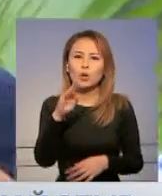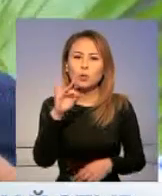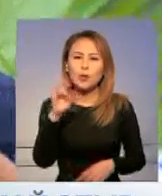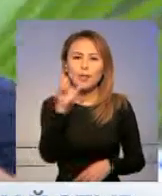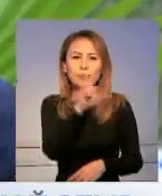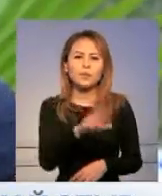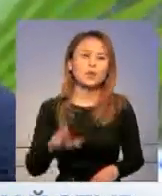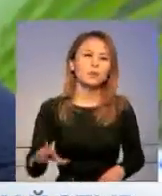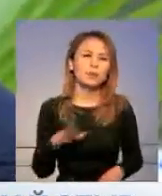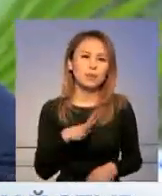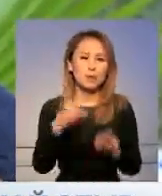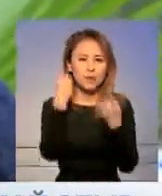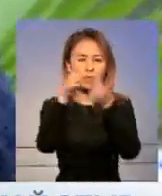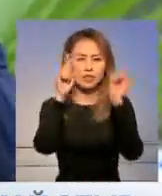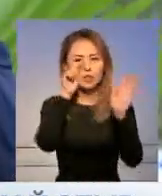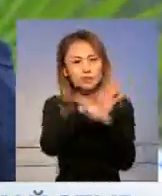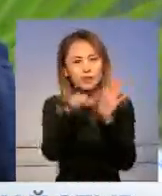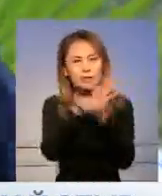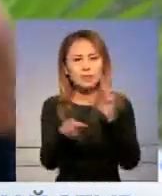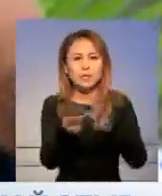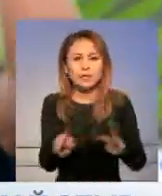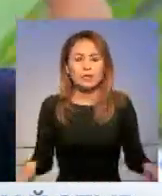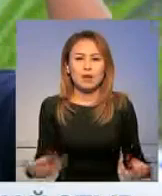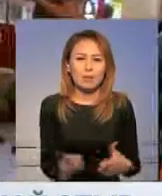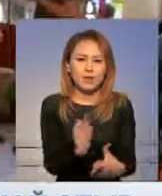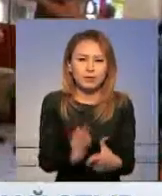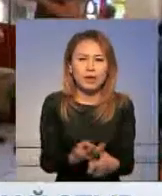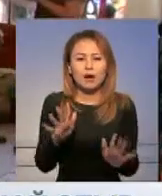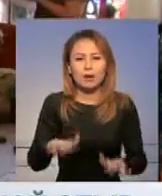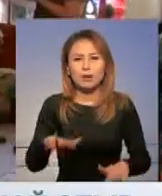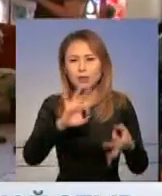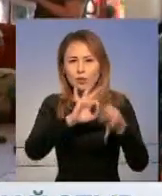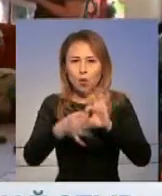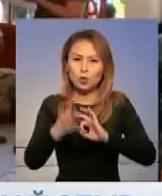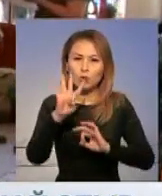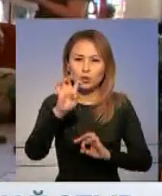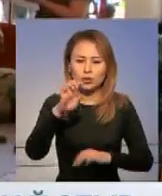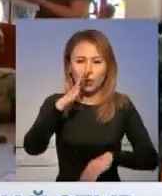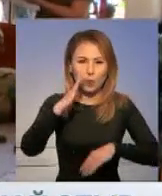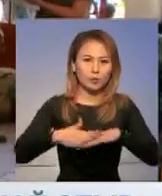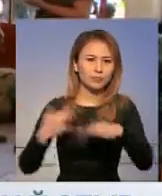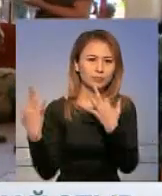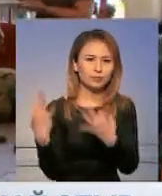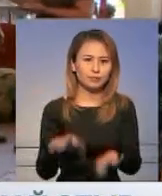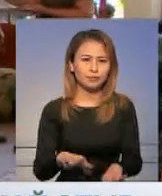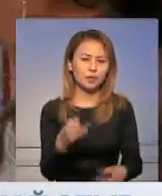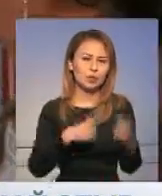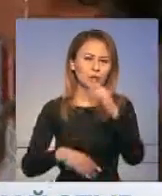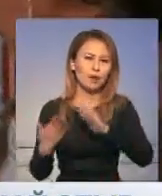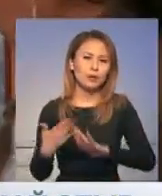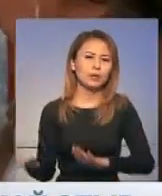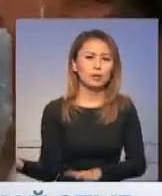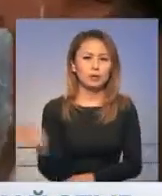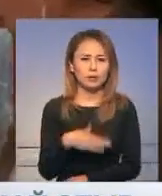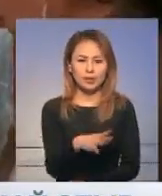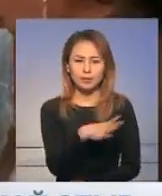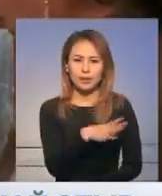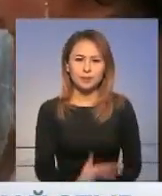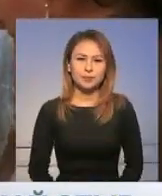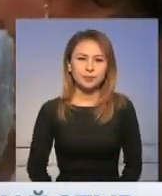көпшілігі Гондурас азаматтары екен. Мексика ішкі істер министрлігінің мәліметтеріне қарағанда босқындардың 400-дейі отанына